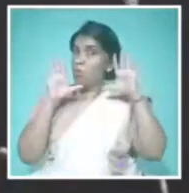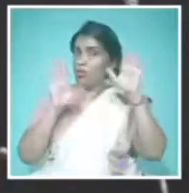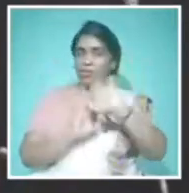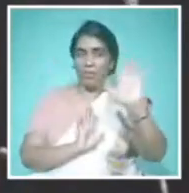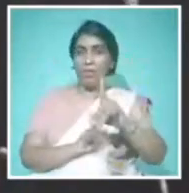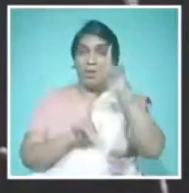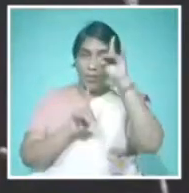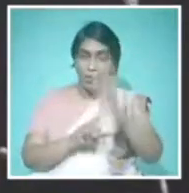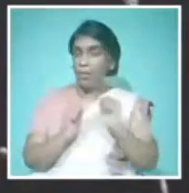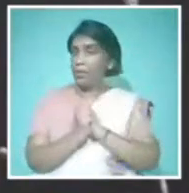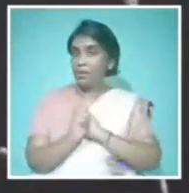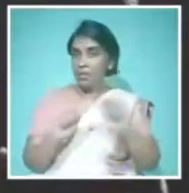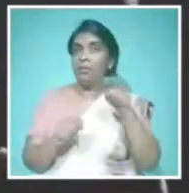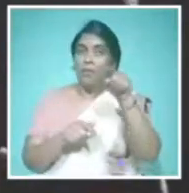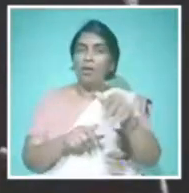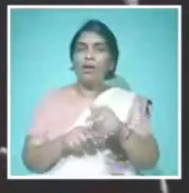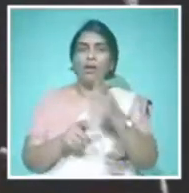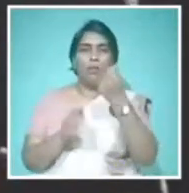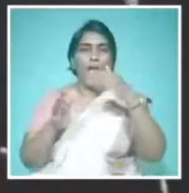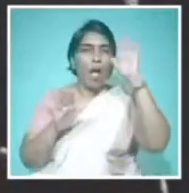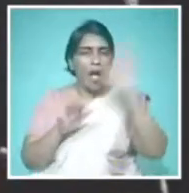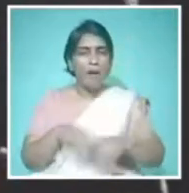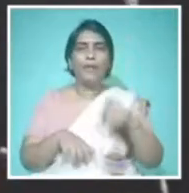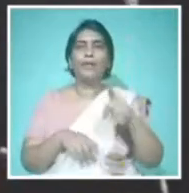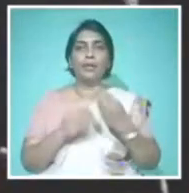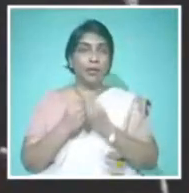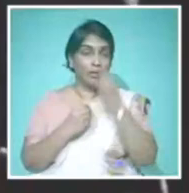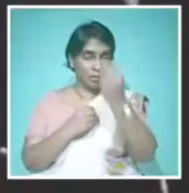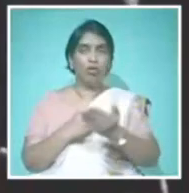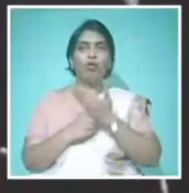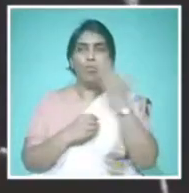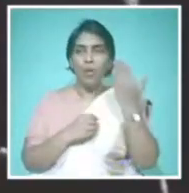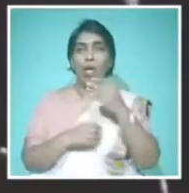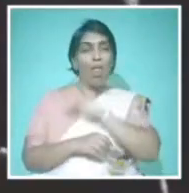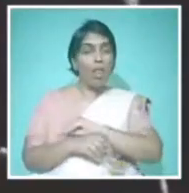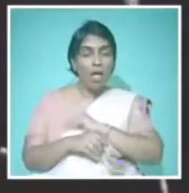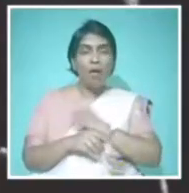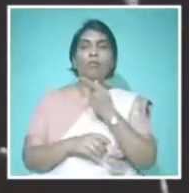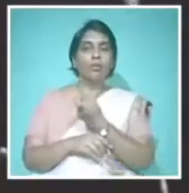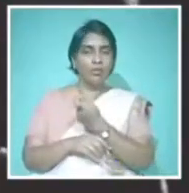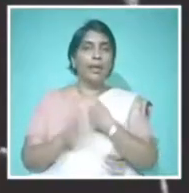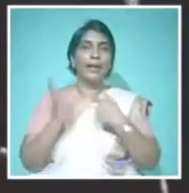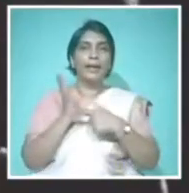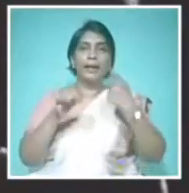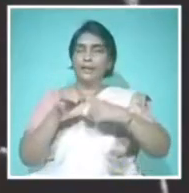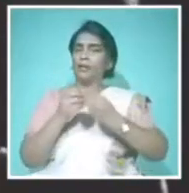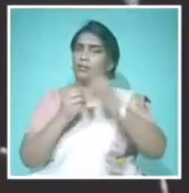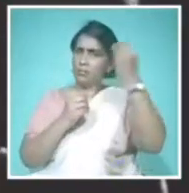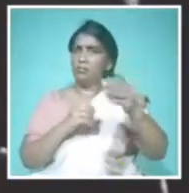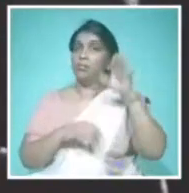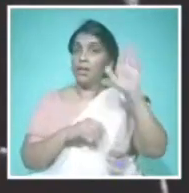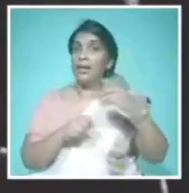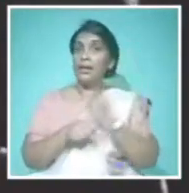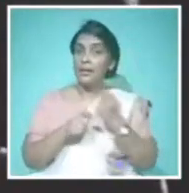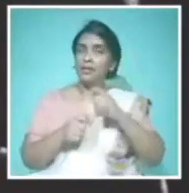eh menoyen menang, muka kari adu nasulah biye kute, siapa iya ki, laba dahi mudahlah kotre, tender ya laba diyutui, itu kotre